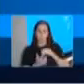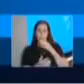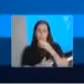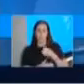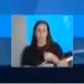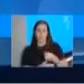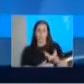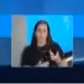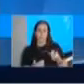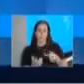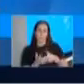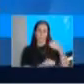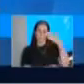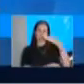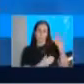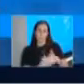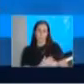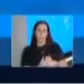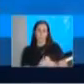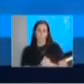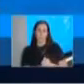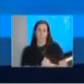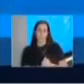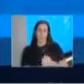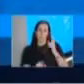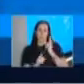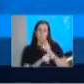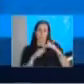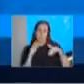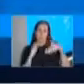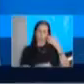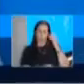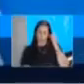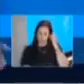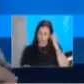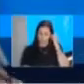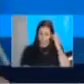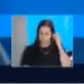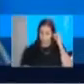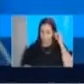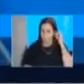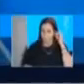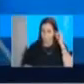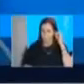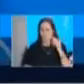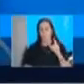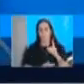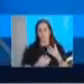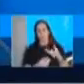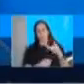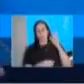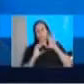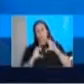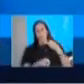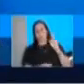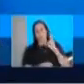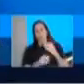נוער, שמבחינת המדינה בסופו של דבר נתקלת בהם אחר כך בשלבים יותר מורכבים, באכיפה, ברווחה, ומשקיעים בזה הרבה יותר